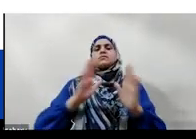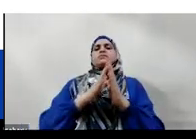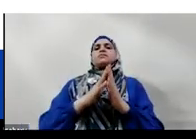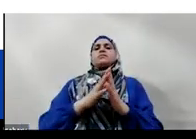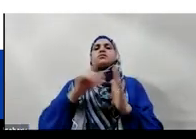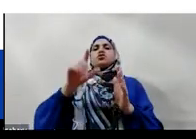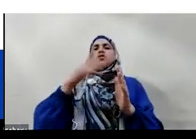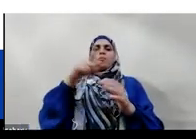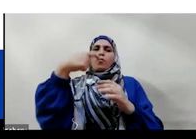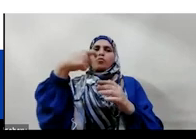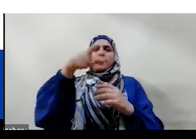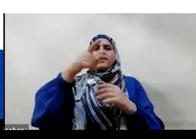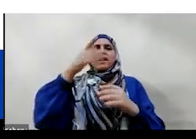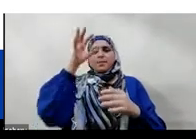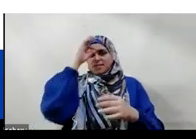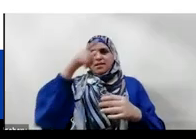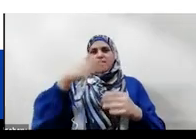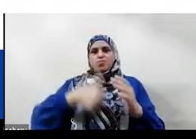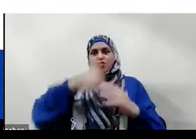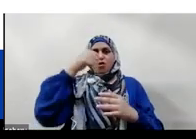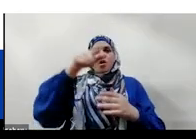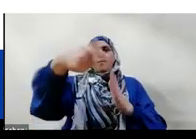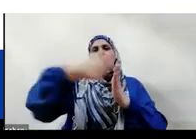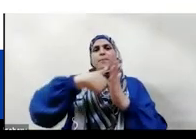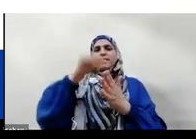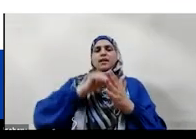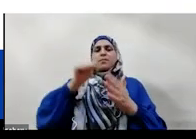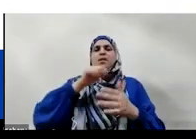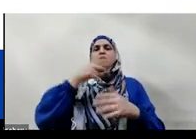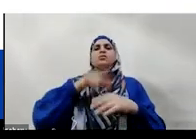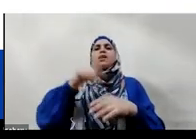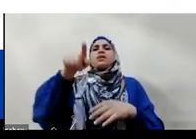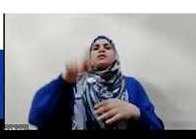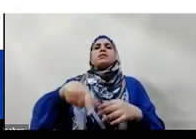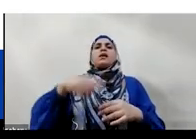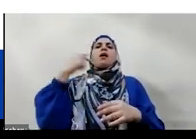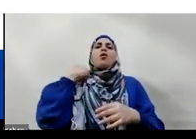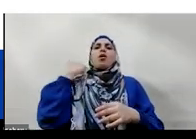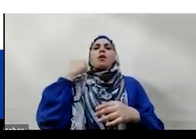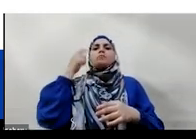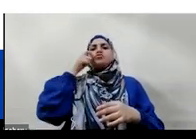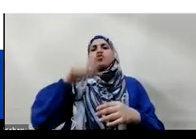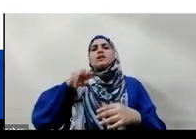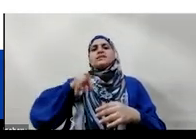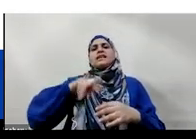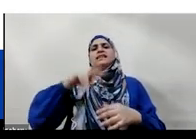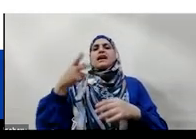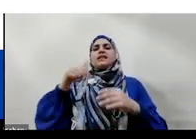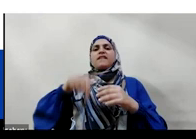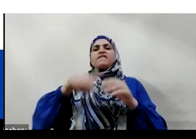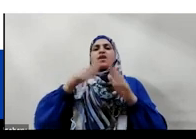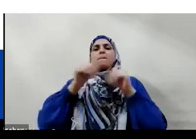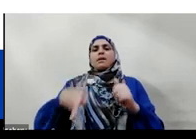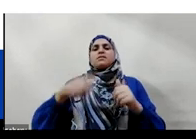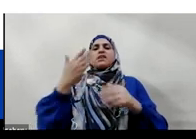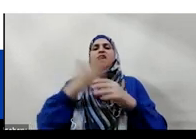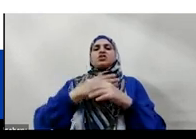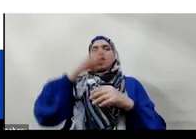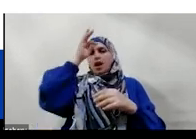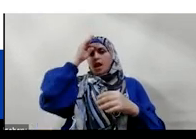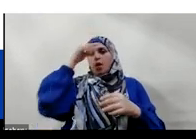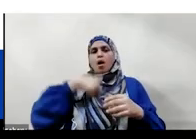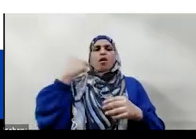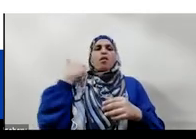تتواصل معايا من خلاله، و emergency contact في مصر. ومهم جدا